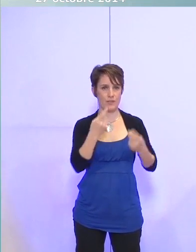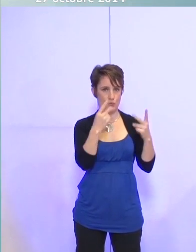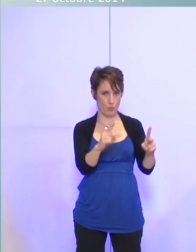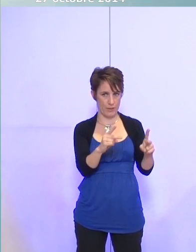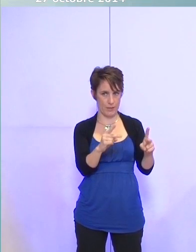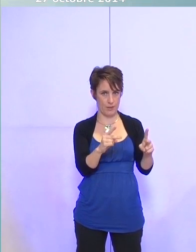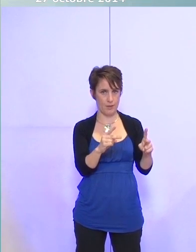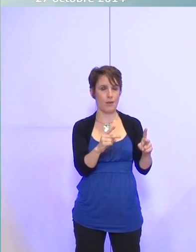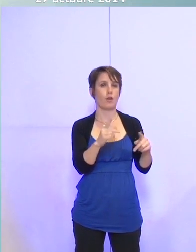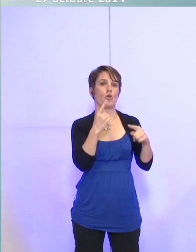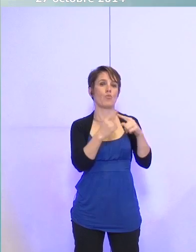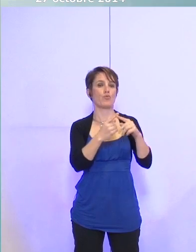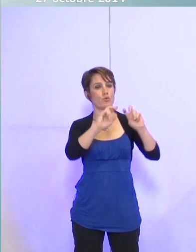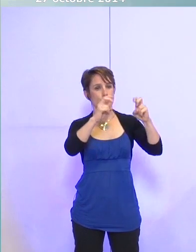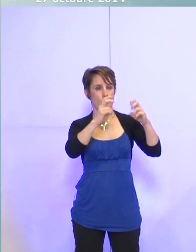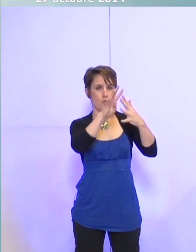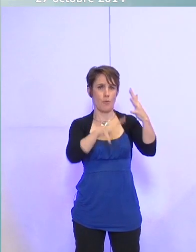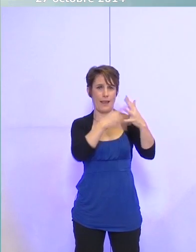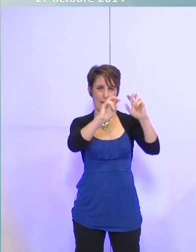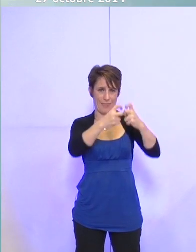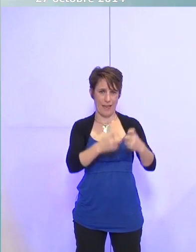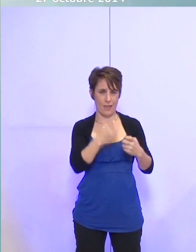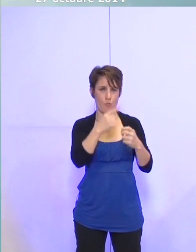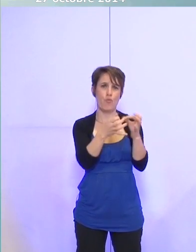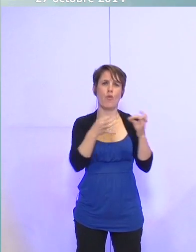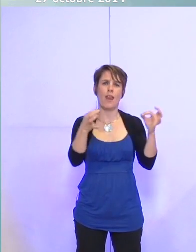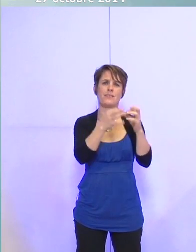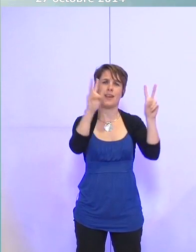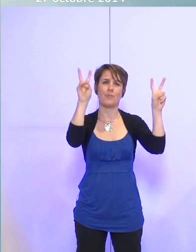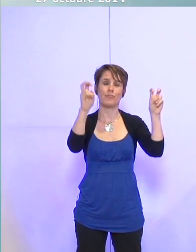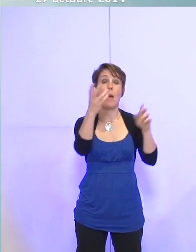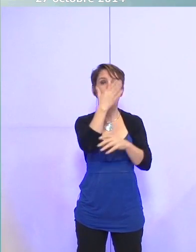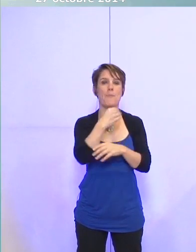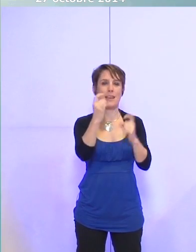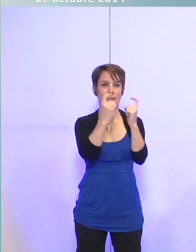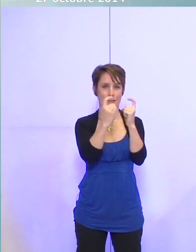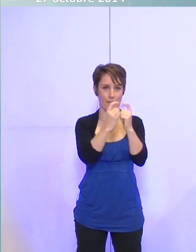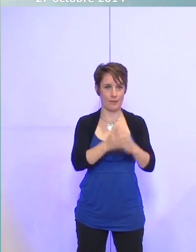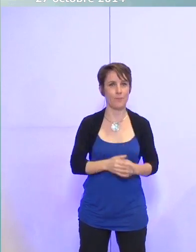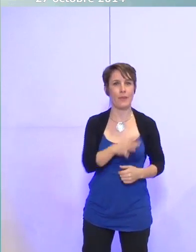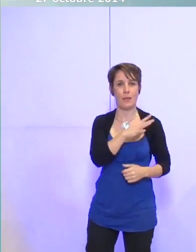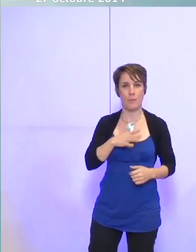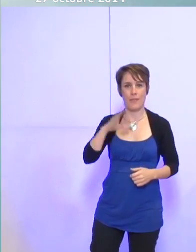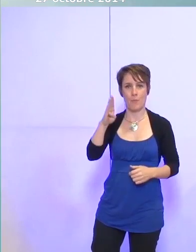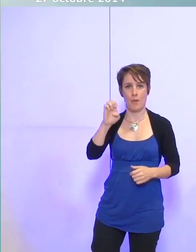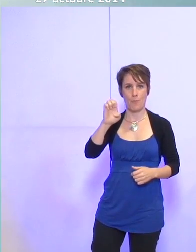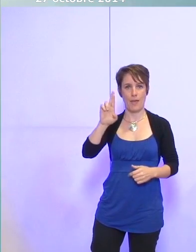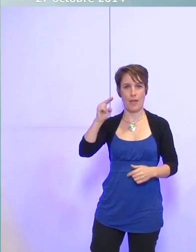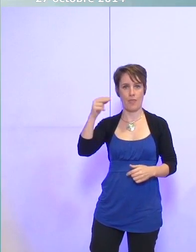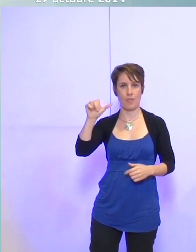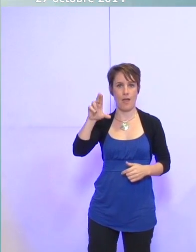la Belle Électrique. Salle de musique amplifiée. Madame Bernard. Merci, monsieur le maire.